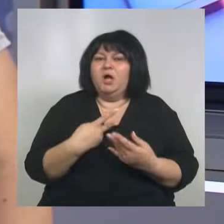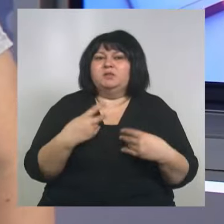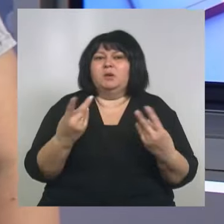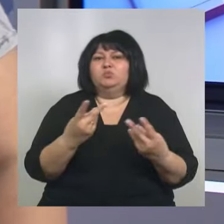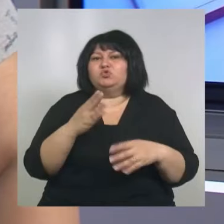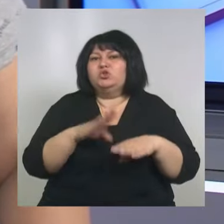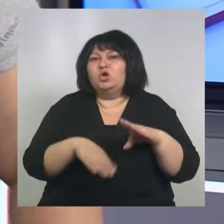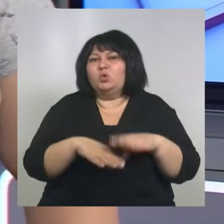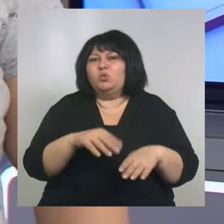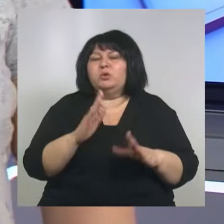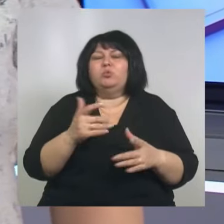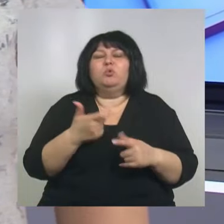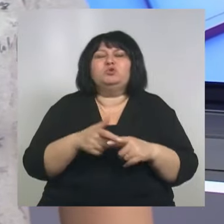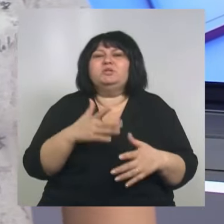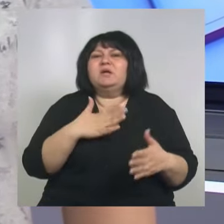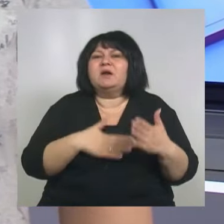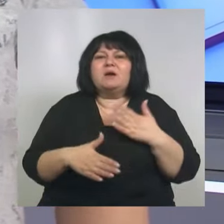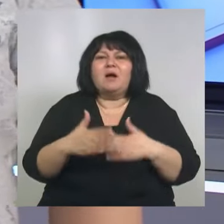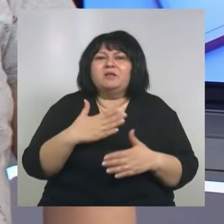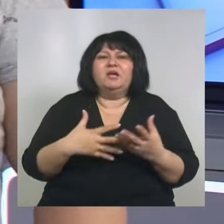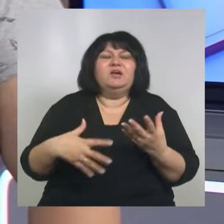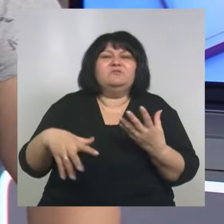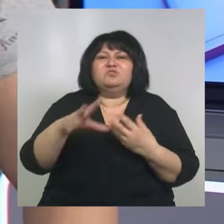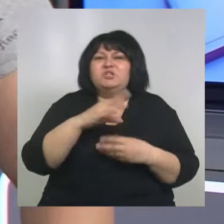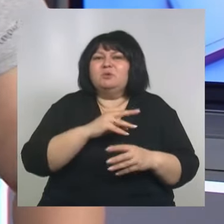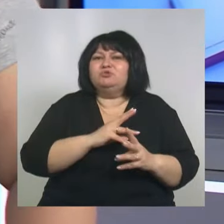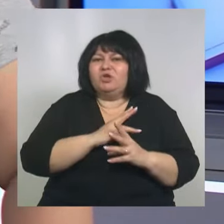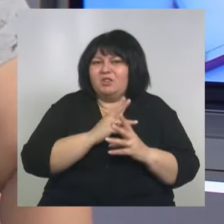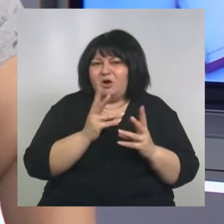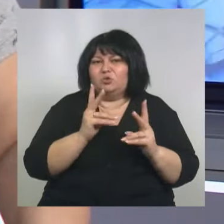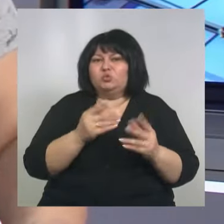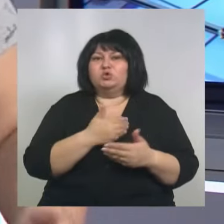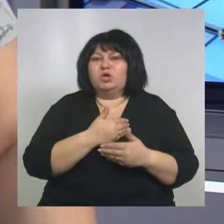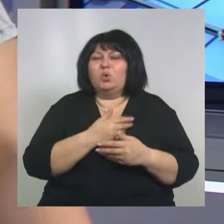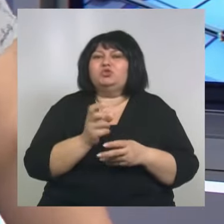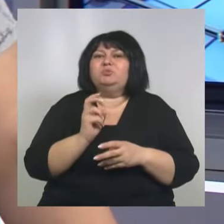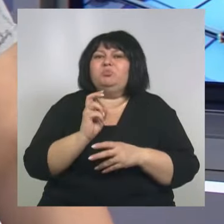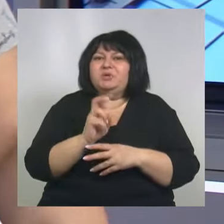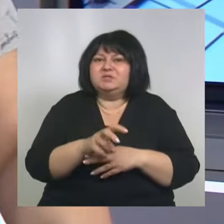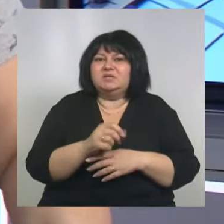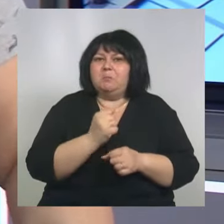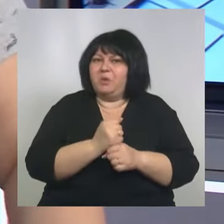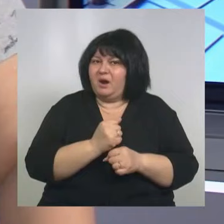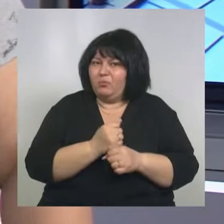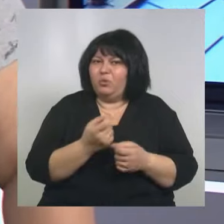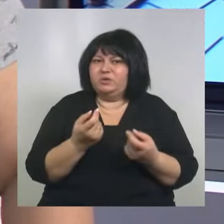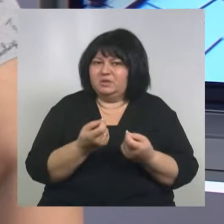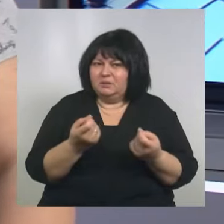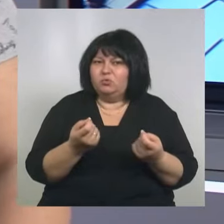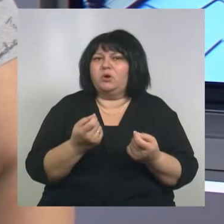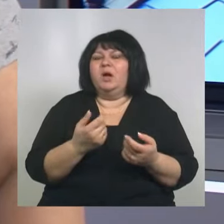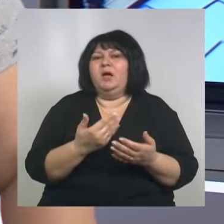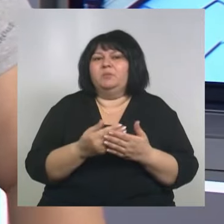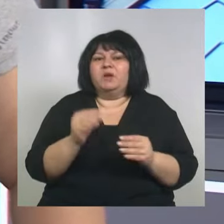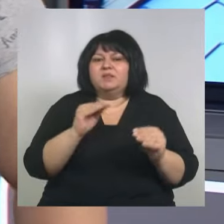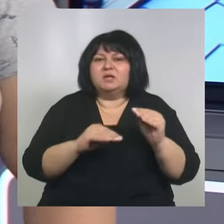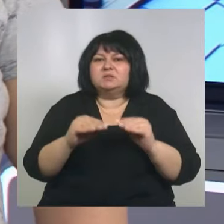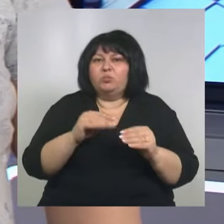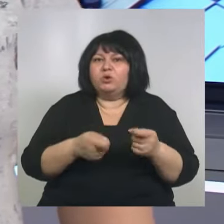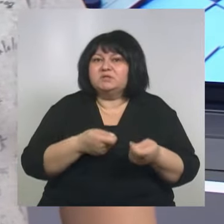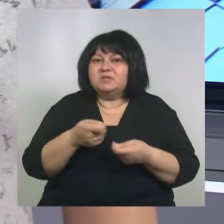будем очень рады любым а всем желающим кто захочет прийти и вот поработать немного У нас например на сборе